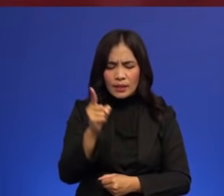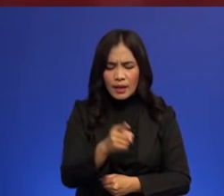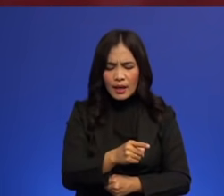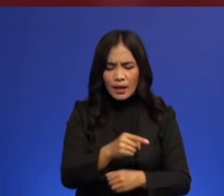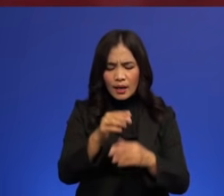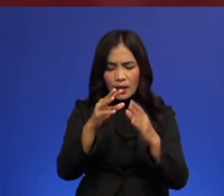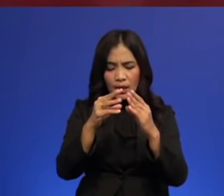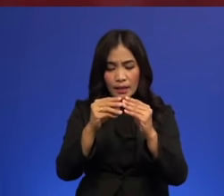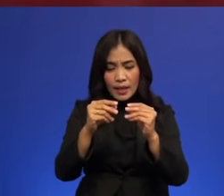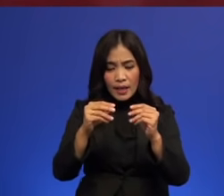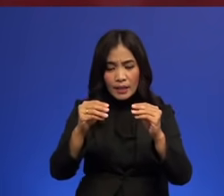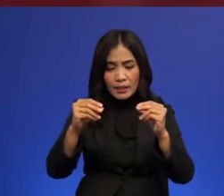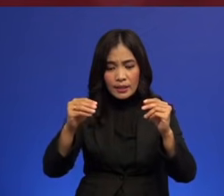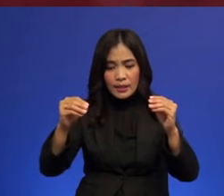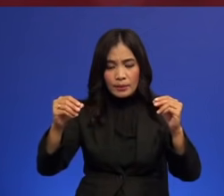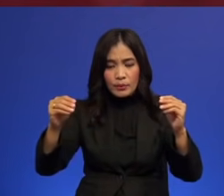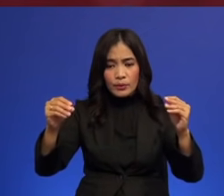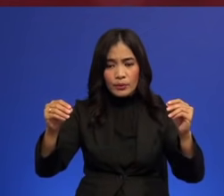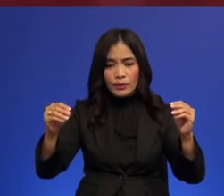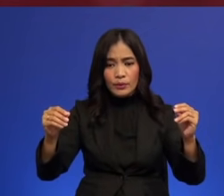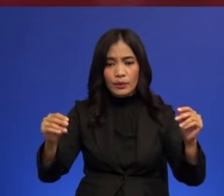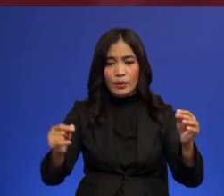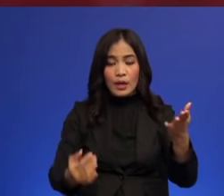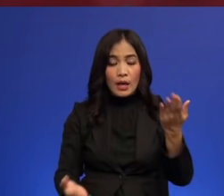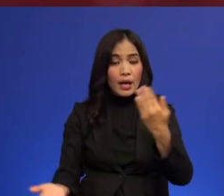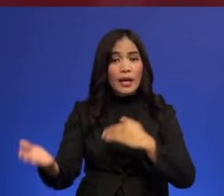sesungguhnya dari debu